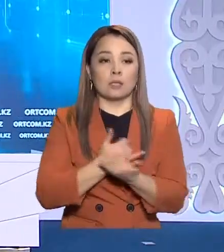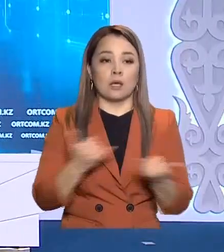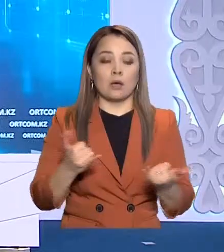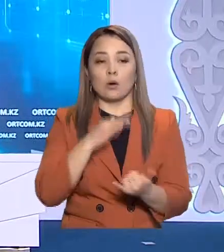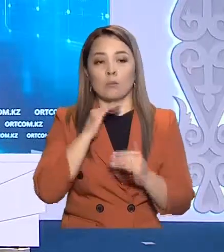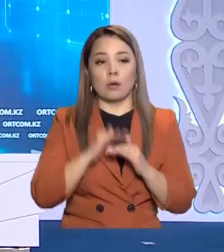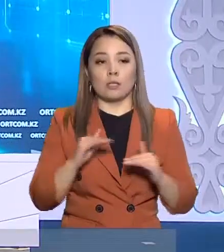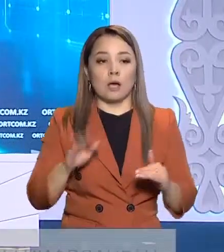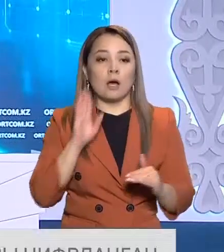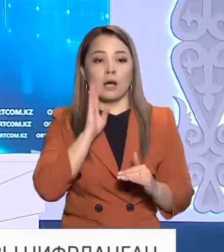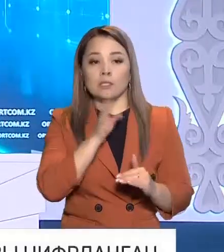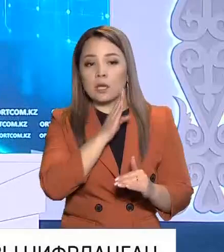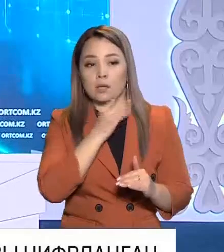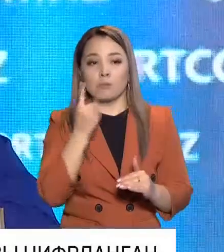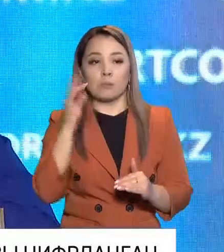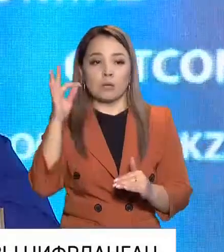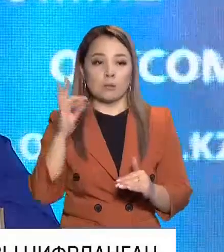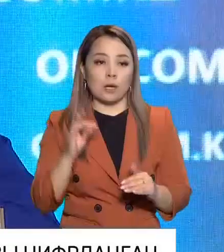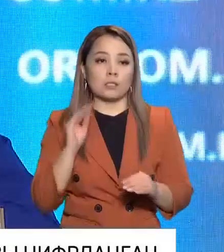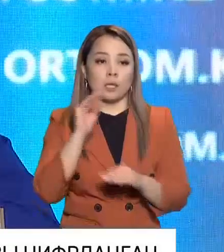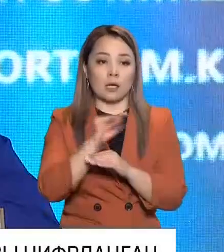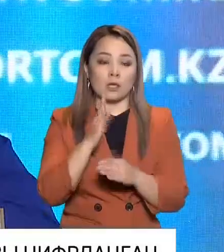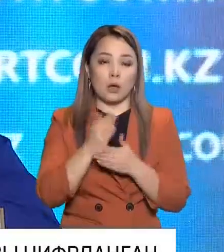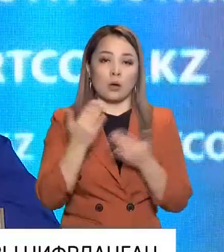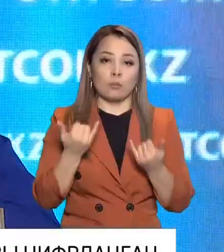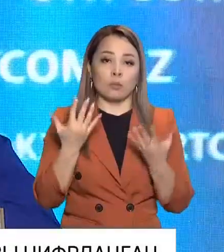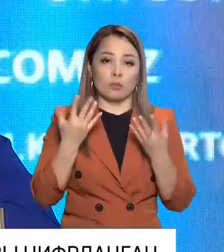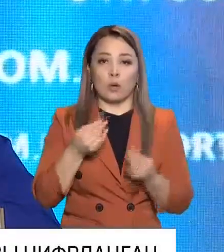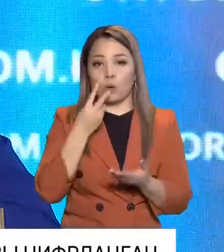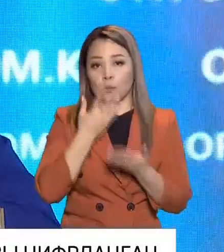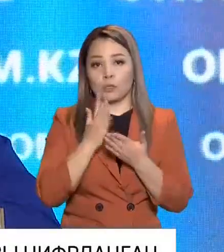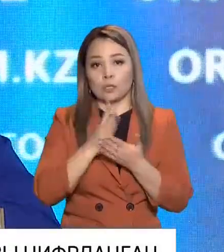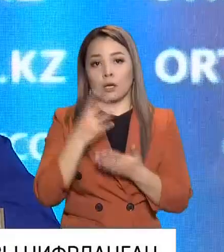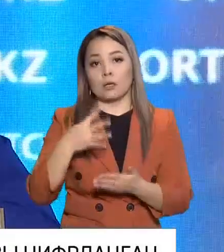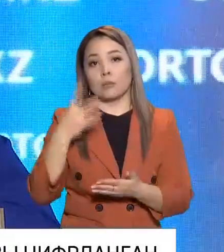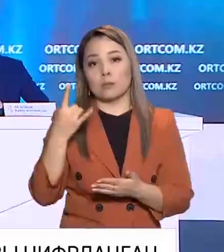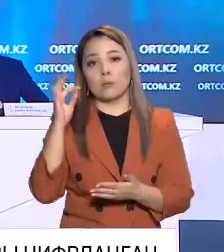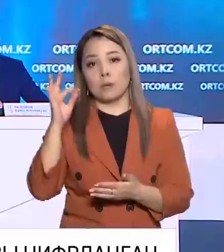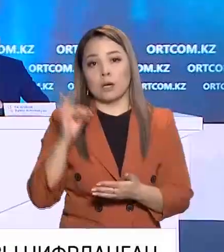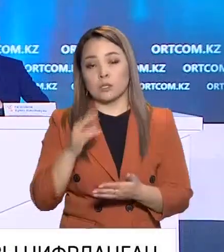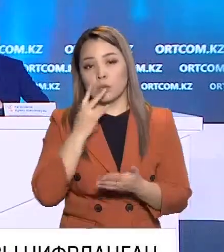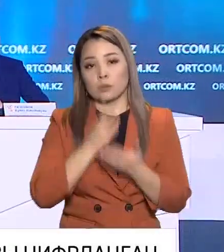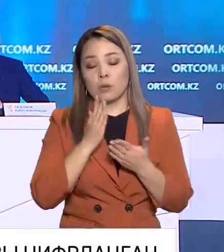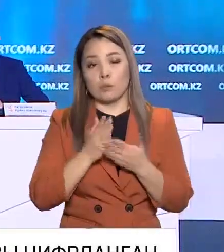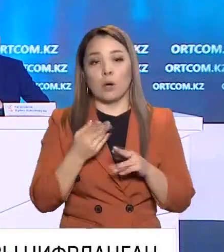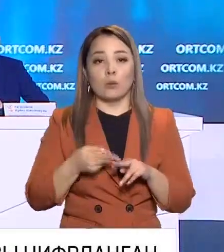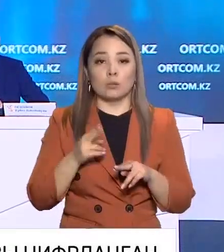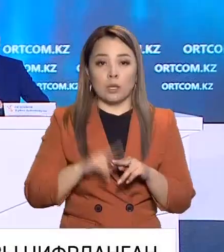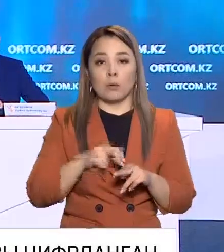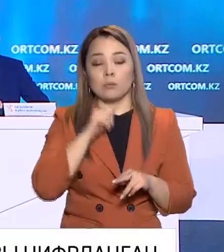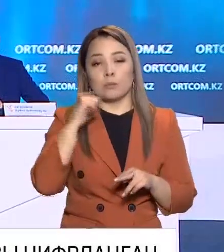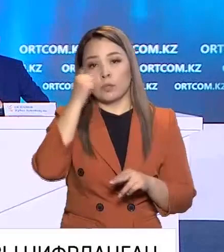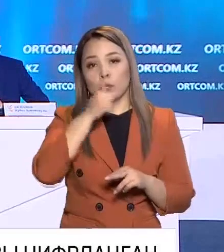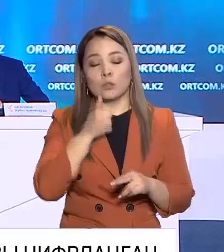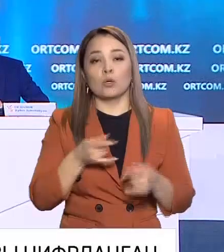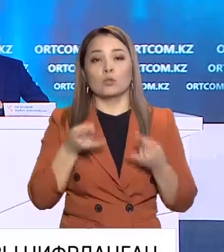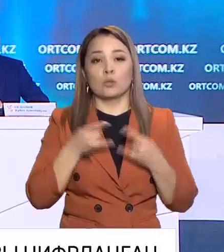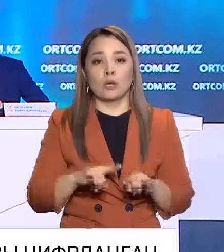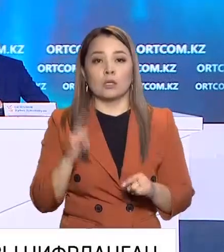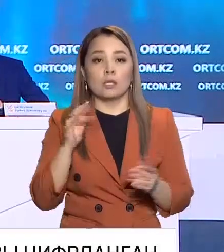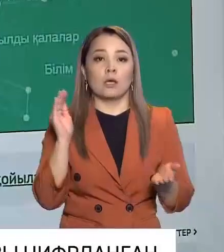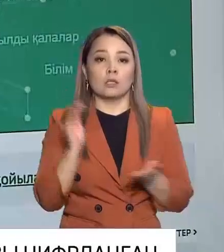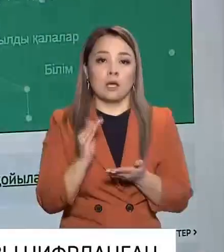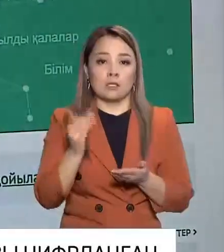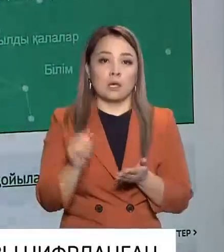балалы аналардың небәрі 1% жүгінсе, бүгінде бұл көрсеткіш 41%-ға жеткен. Сондай-ақ, былтыр дүниеге келген